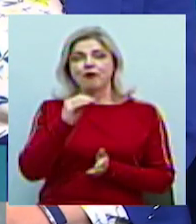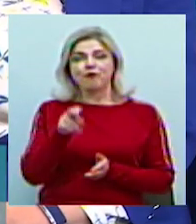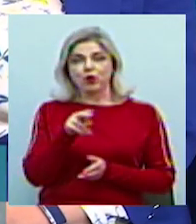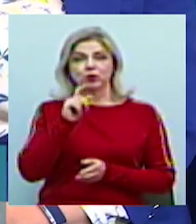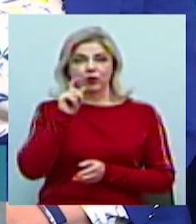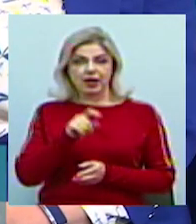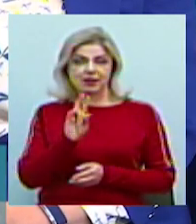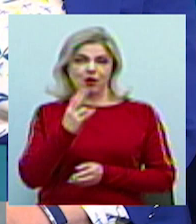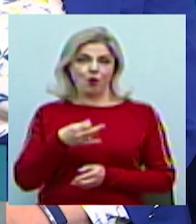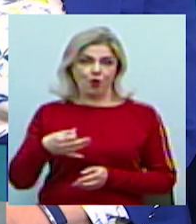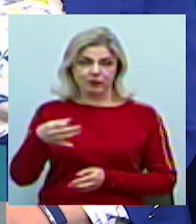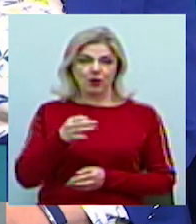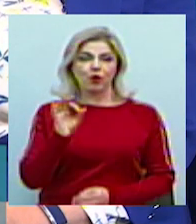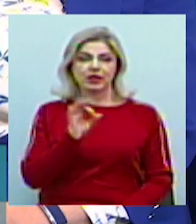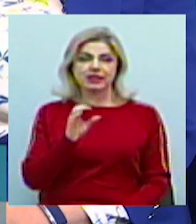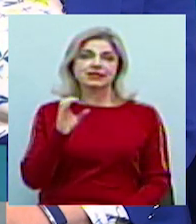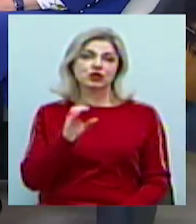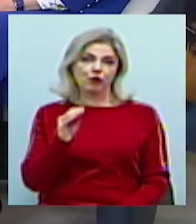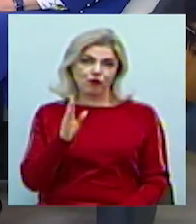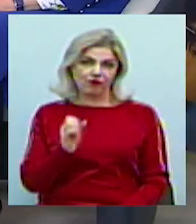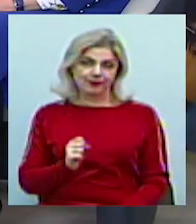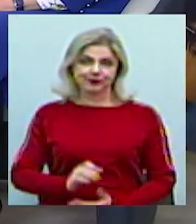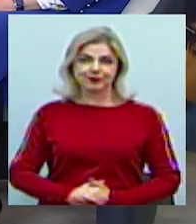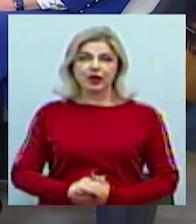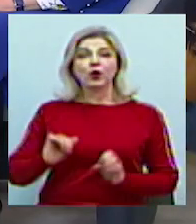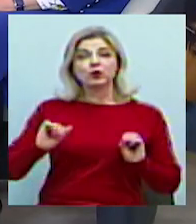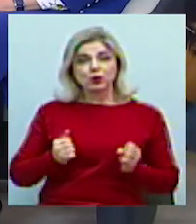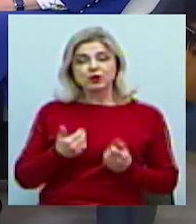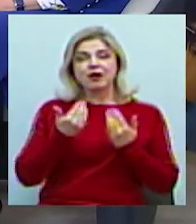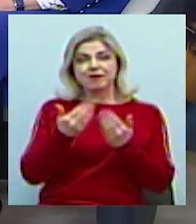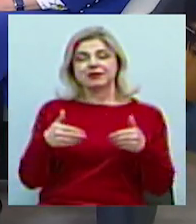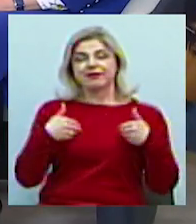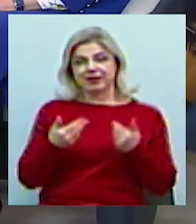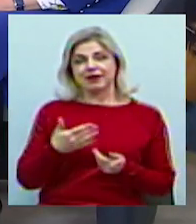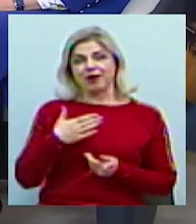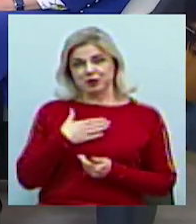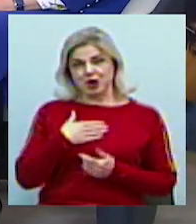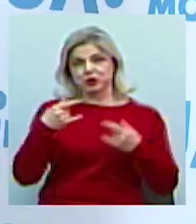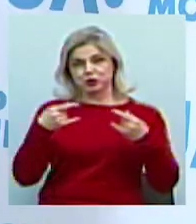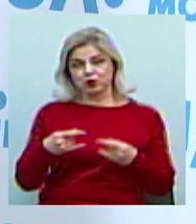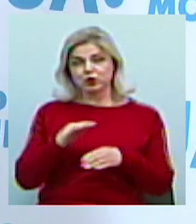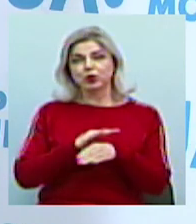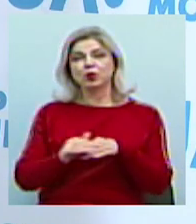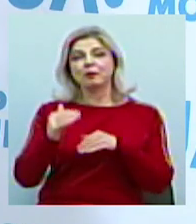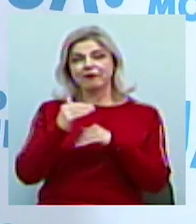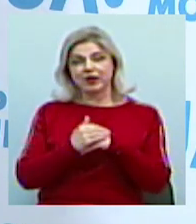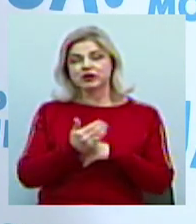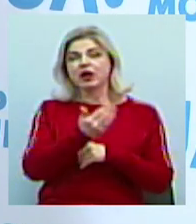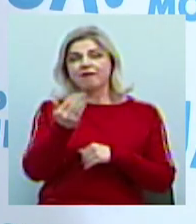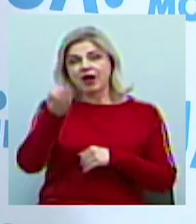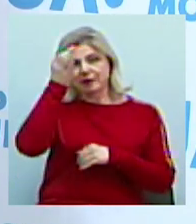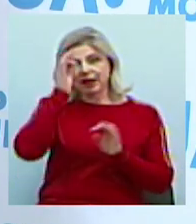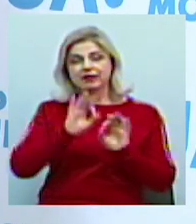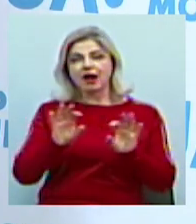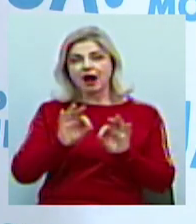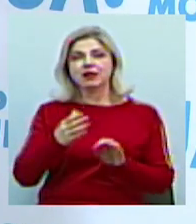України Миколаївської області Олена Сичугова. Друзі, я вас вітаю в нашій студії. Добрий вечір. Добрий вечір. А глядачам я нагадую, що ми працюємо в